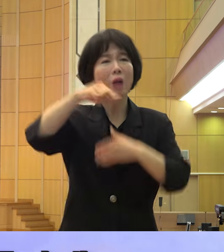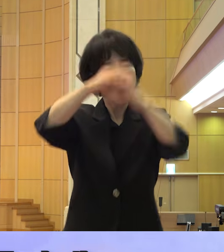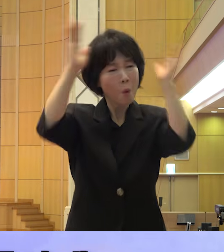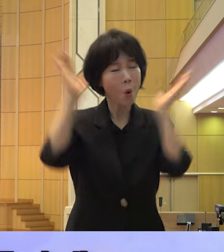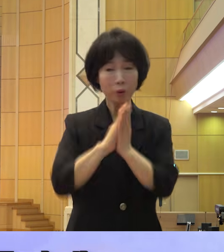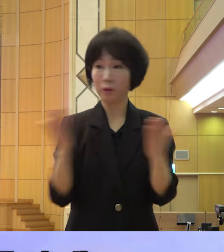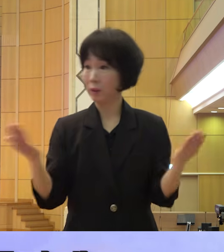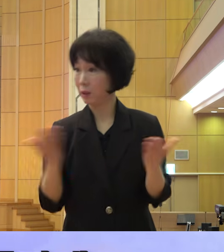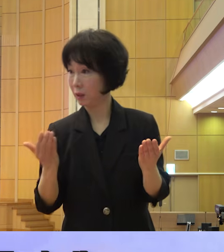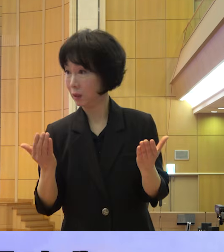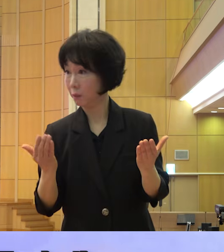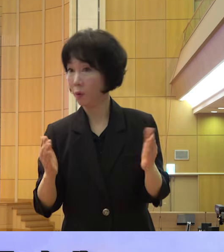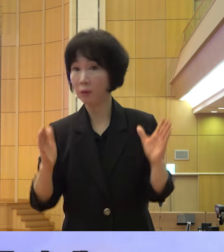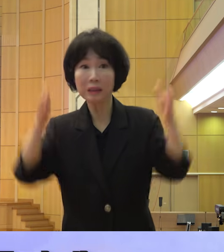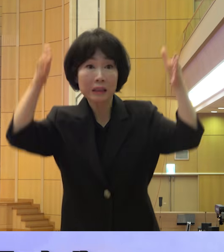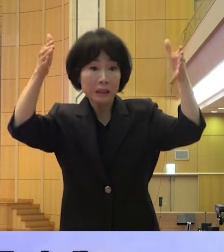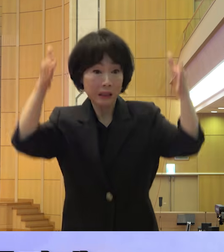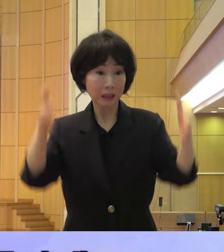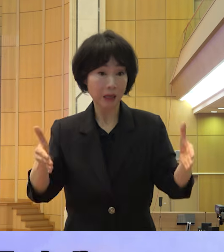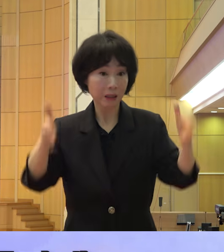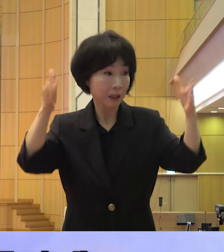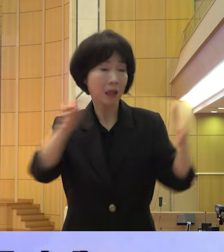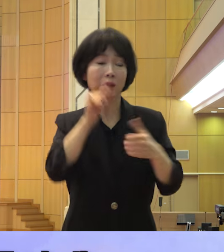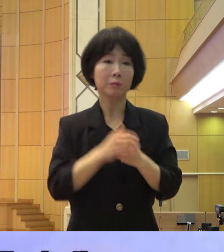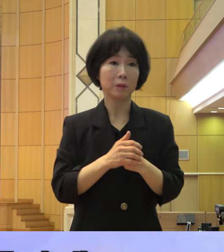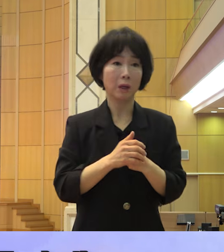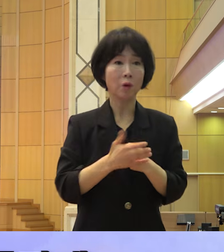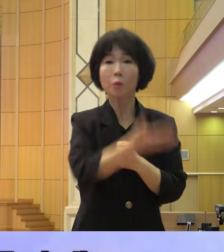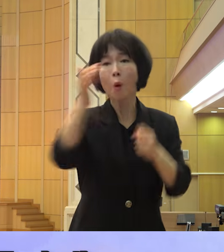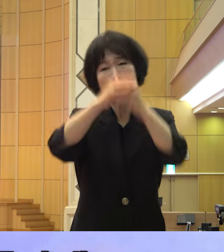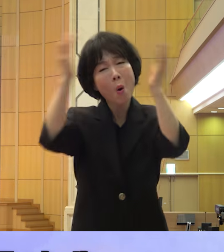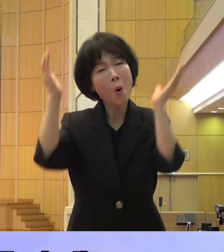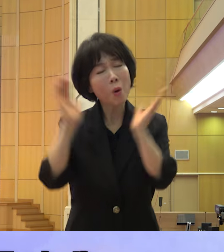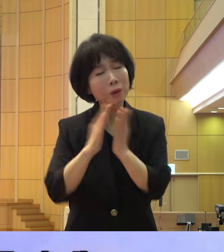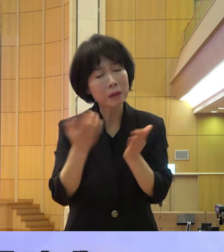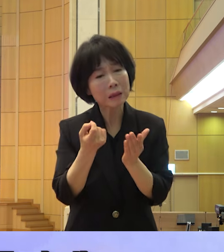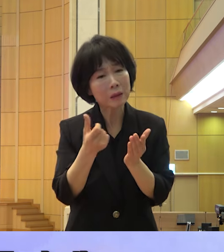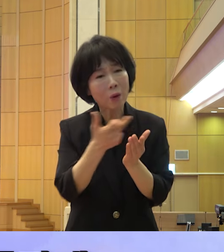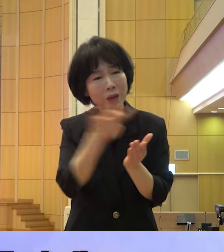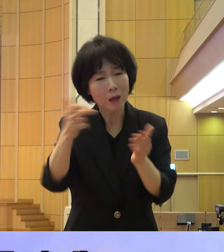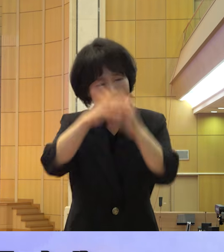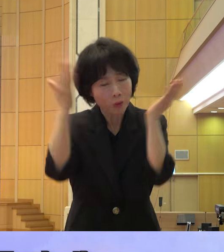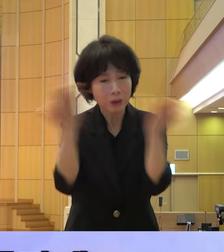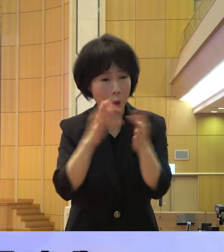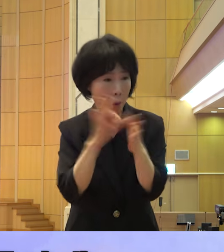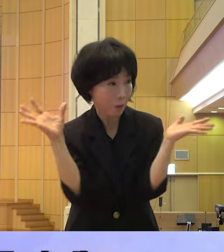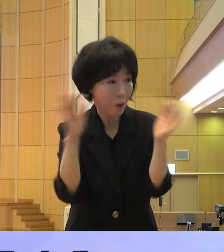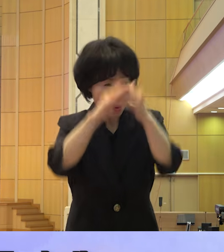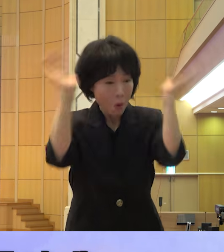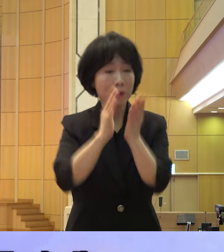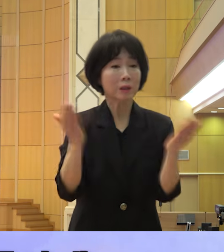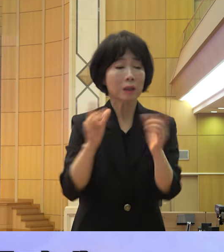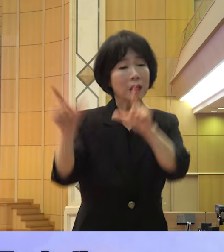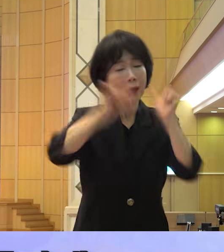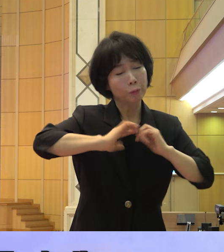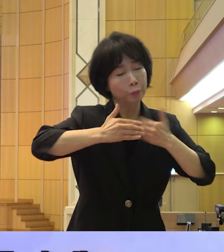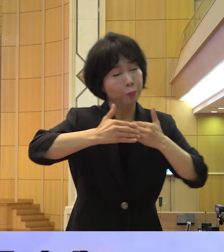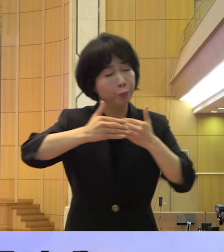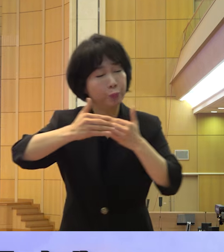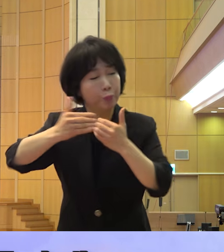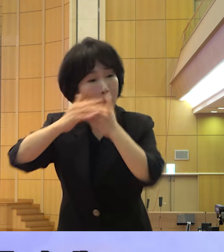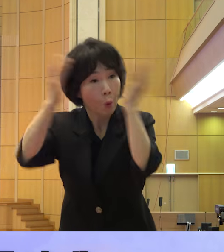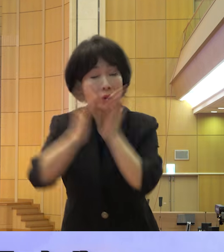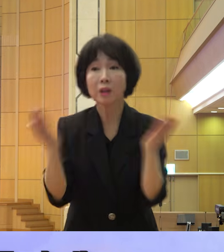천하의 범사가 기한이 있습니다. 우리가 무엇을 하든지, 사람이 살면서